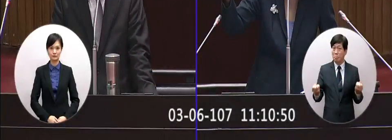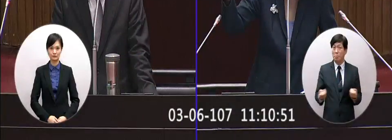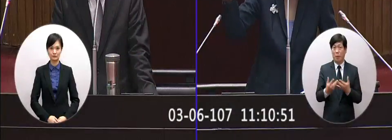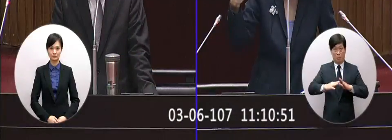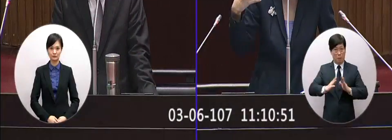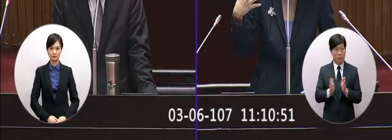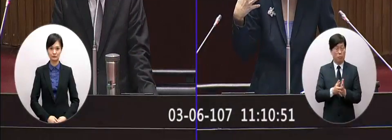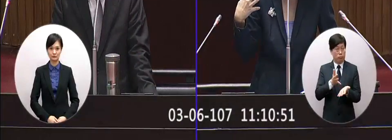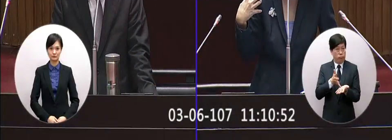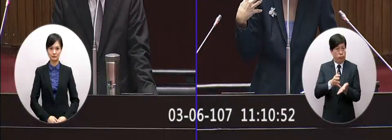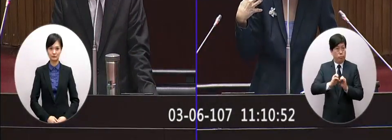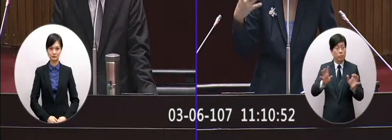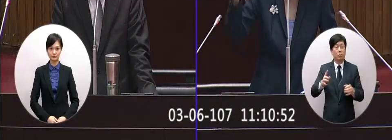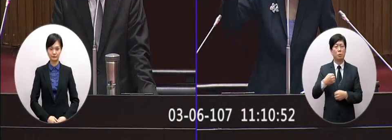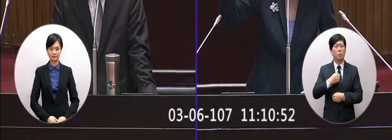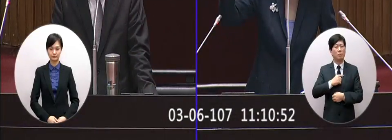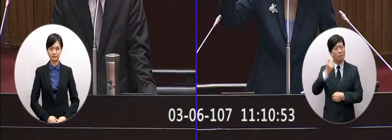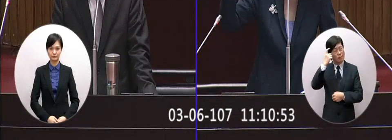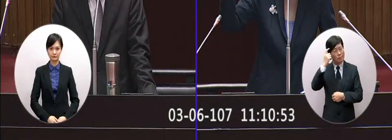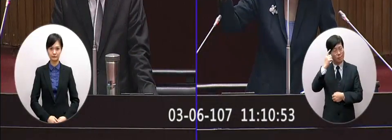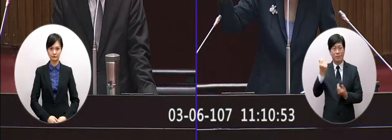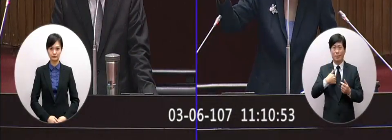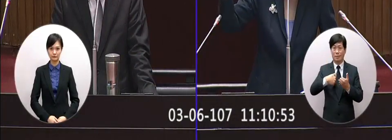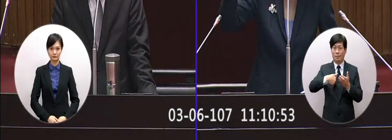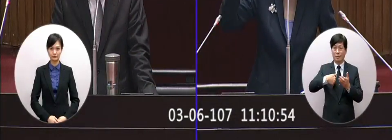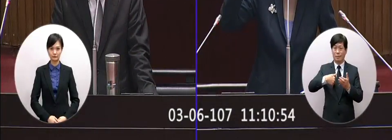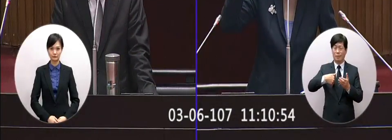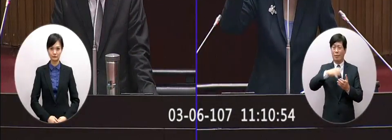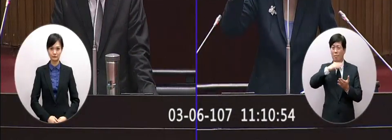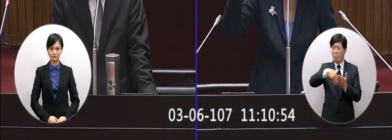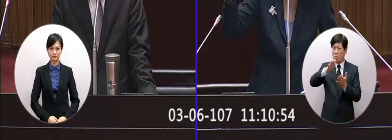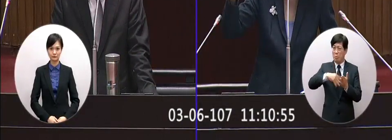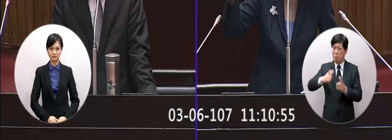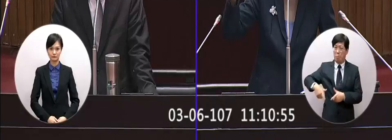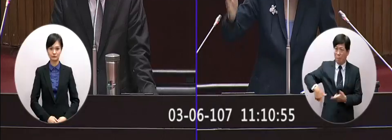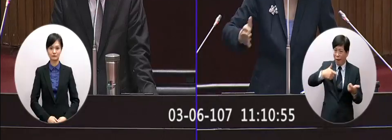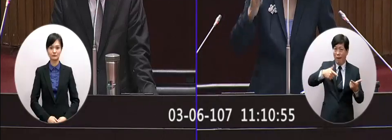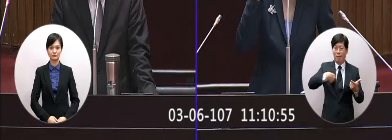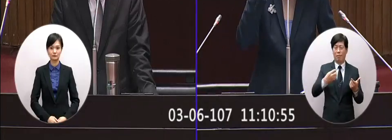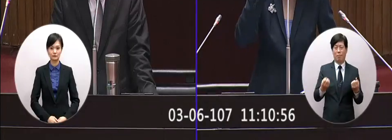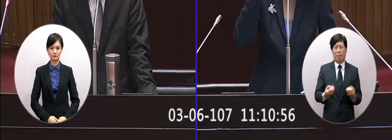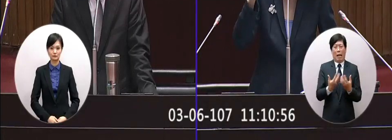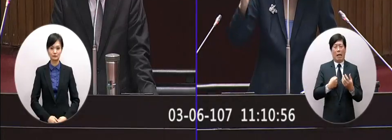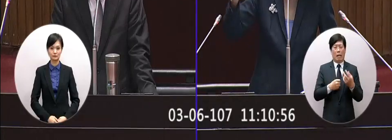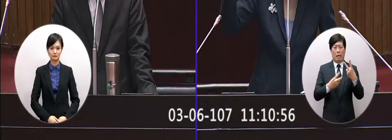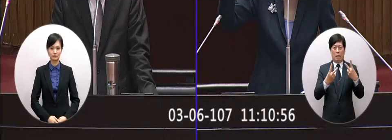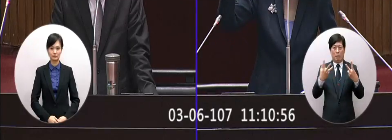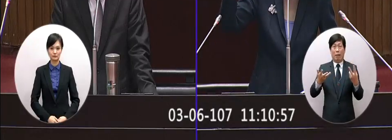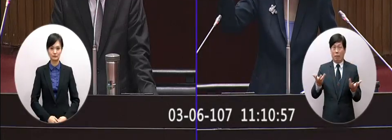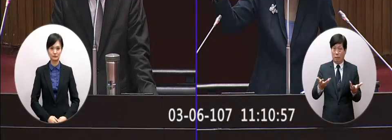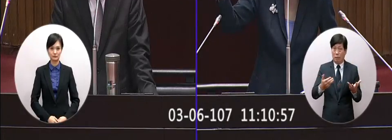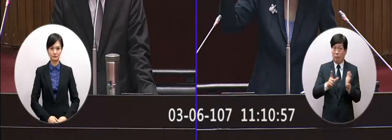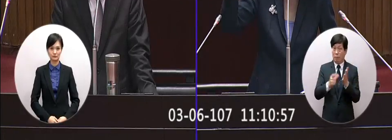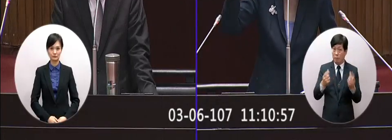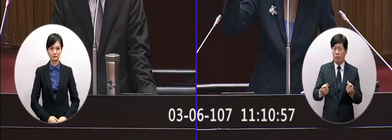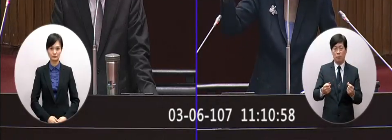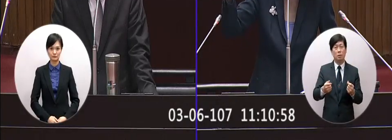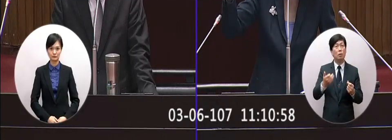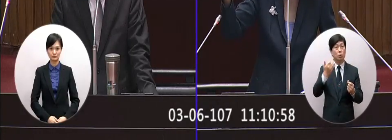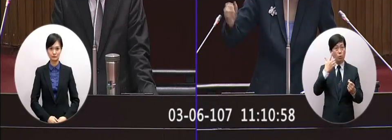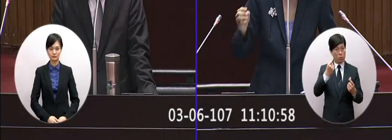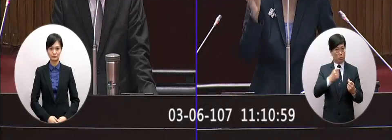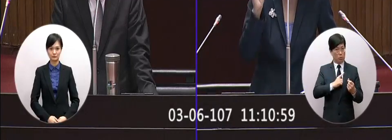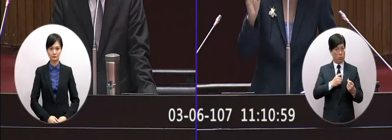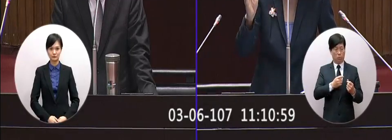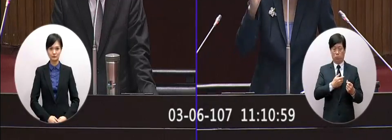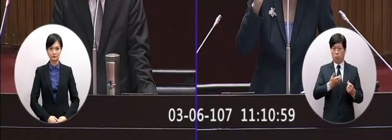候立即在讲，我们只是认为泼漆事件发生又在发生在敏感的228事件，你如果能够也展现这样的温度跟高